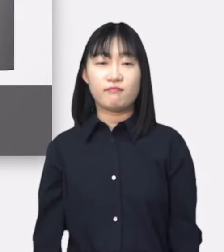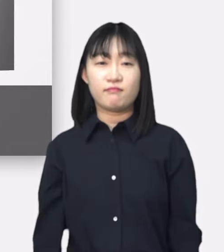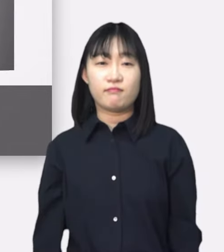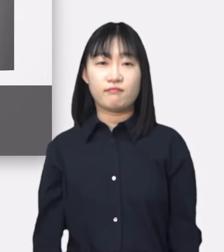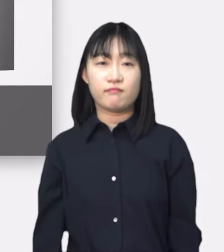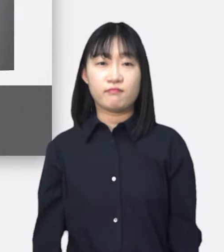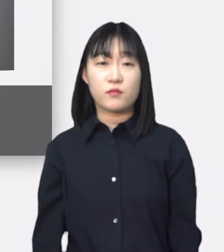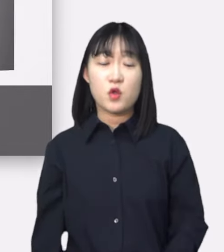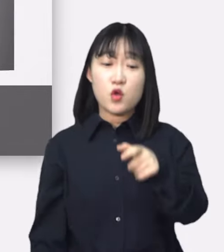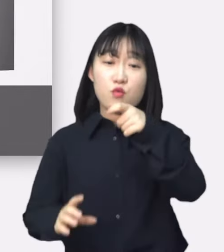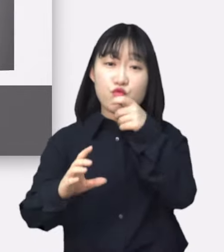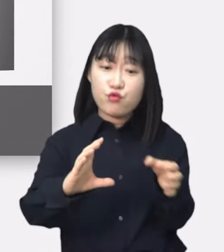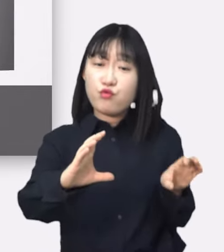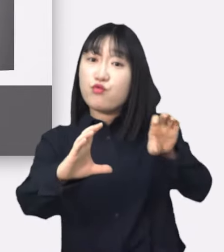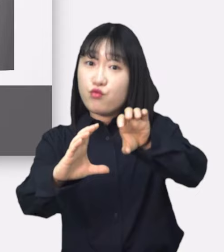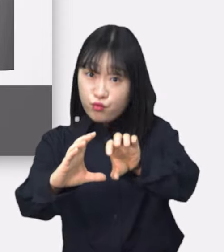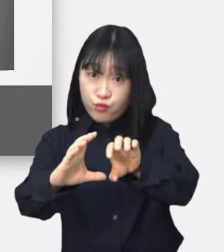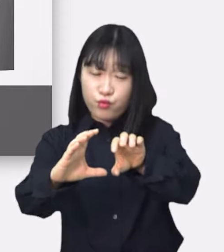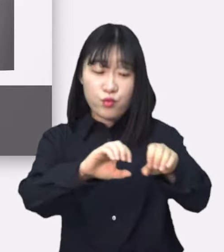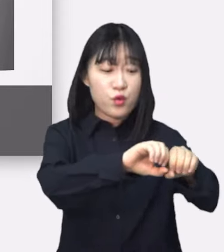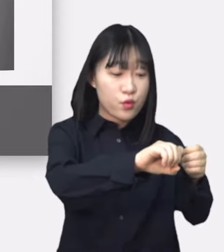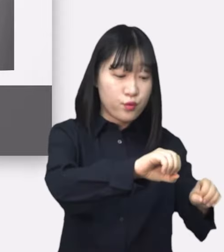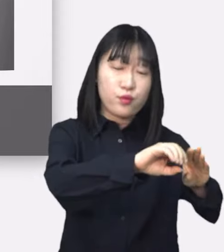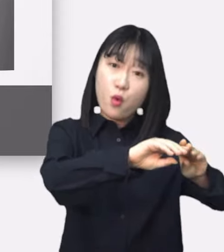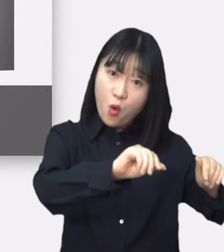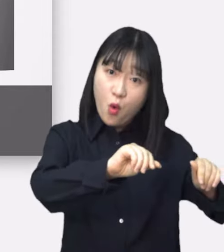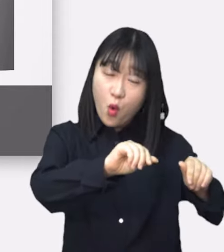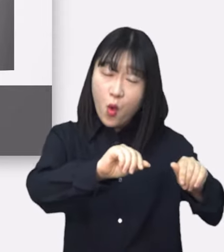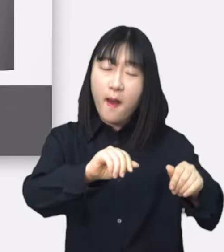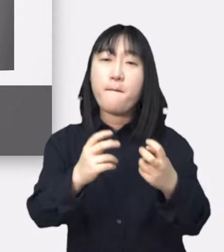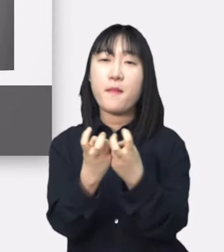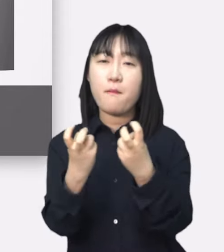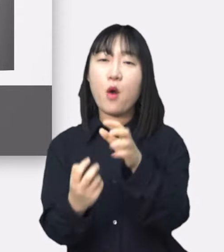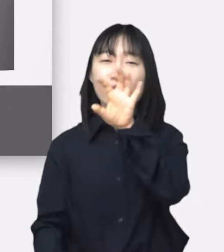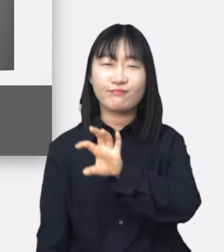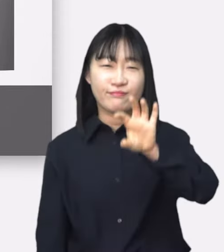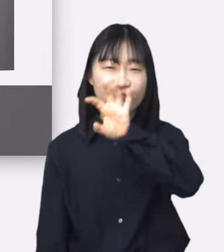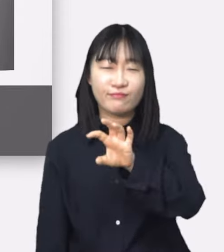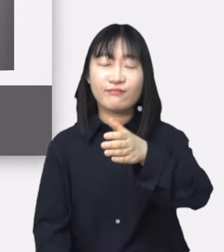동결 조치 방법을 반복하여 내부 동결을 녹여주세요.